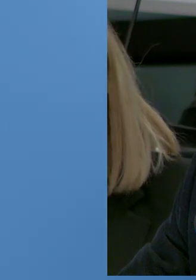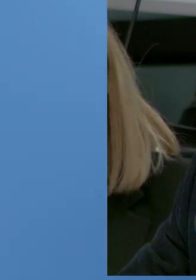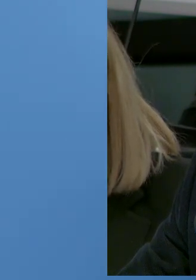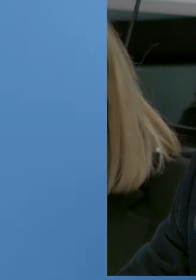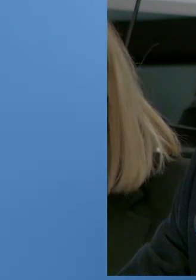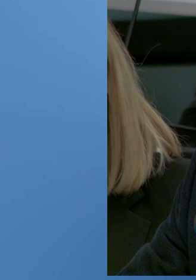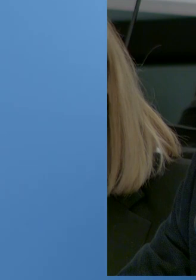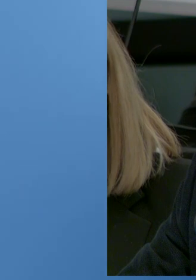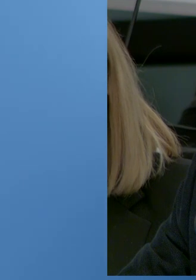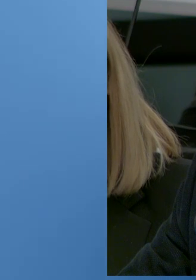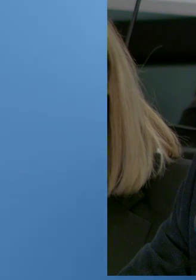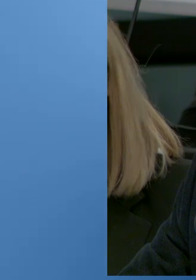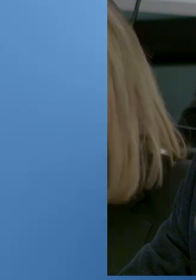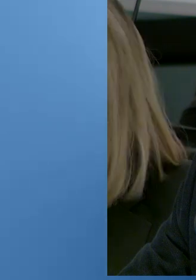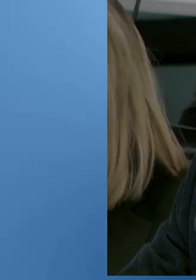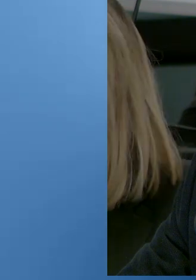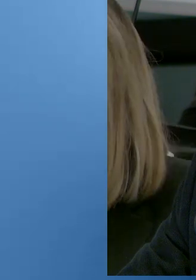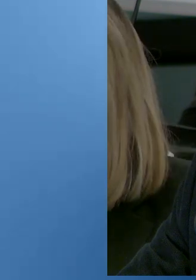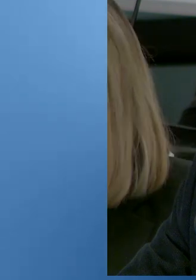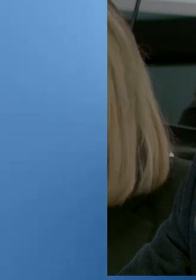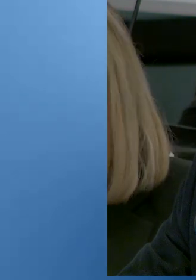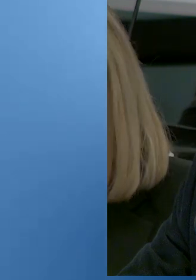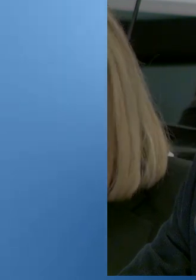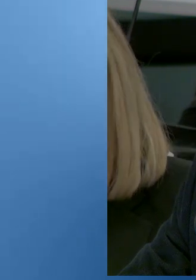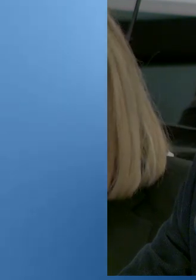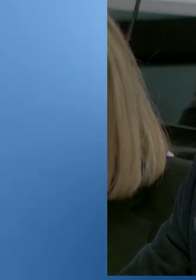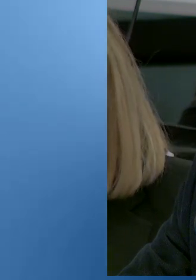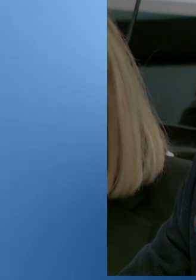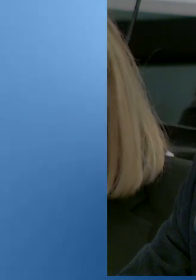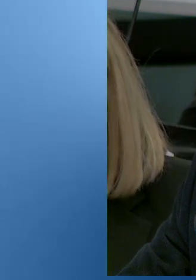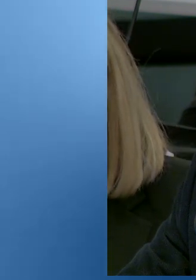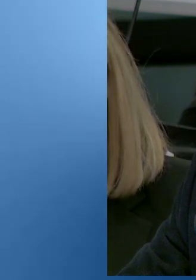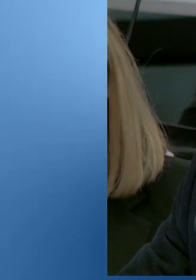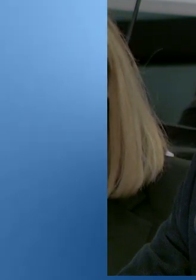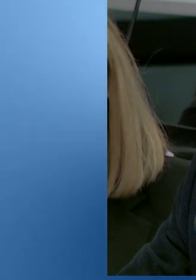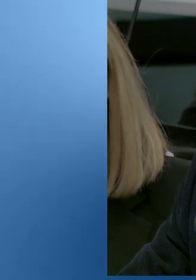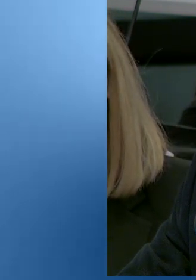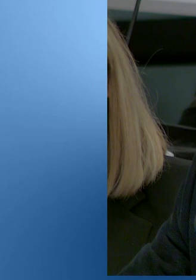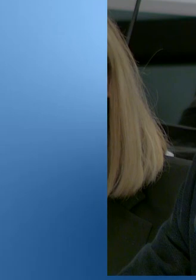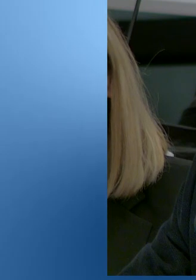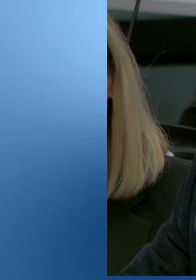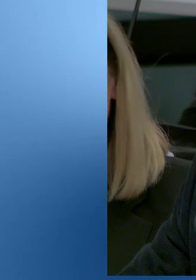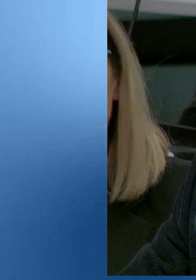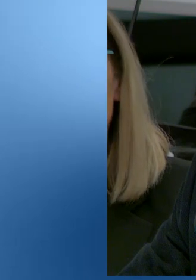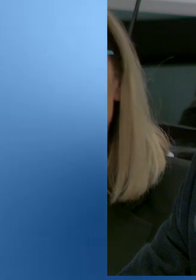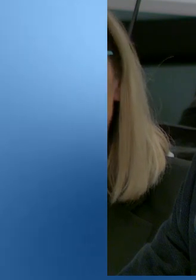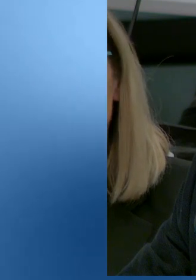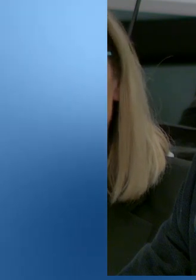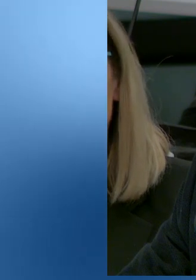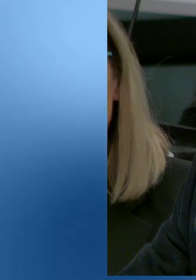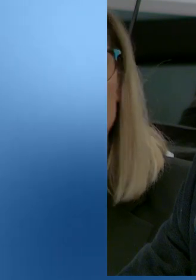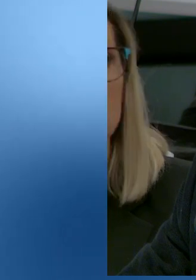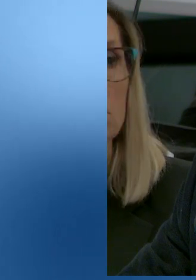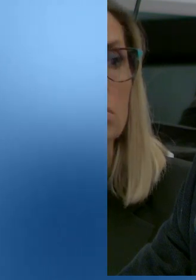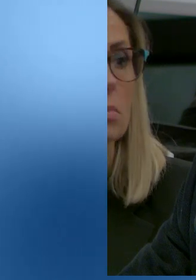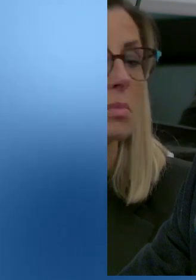donc parce que ça signifie pour eux un arrêt de leur vie professionnelle c'est c'est très important c'est un petit peu ce que je